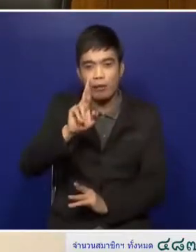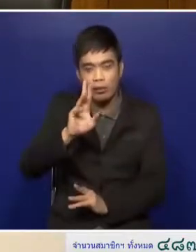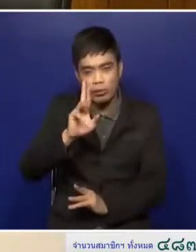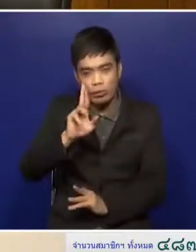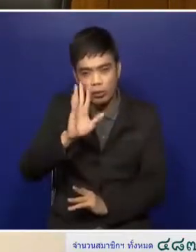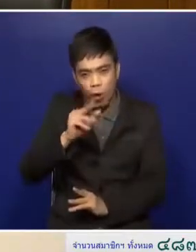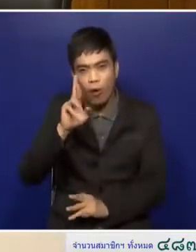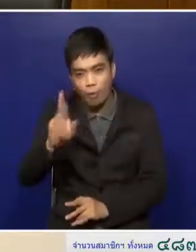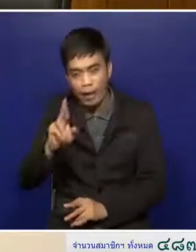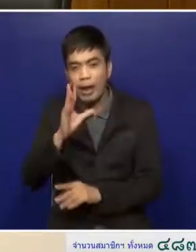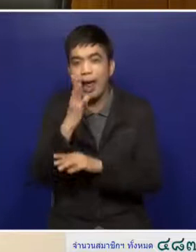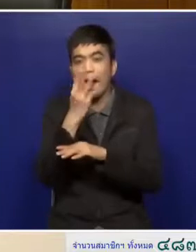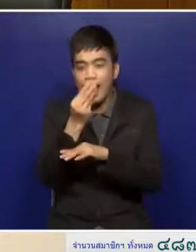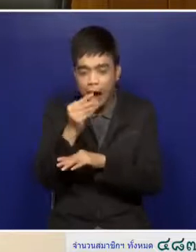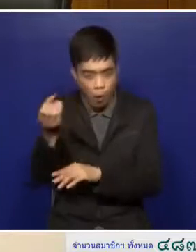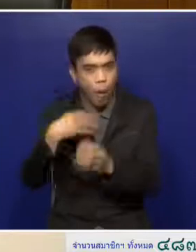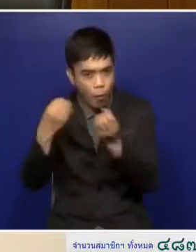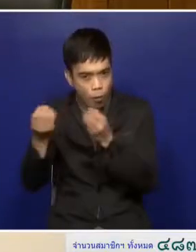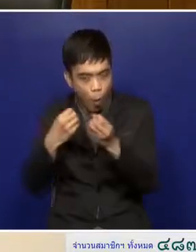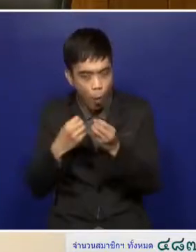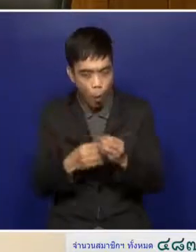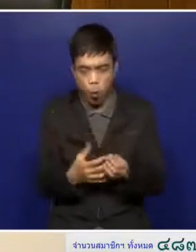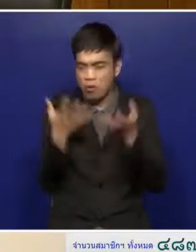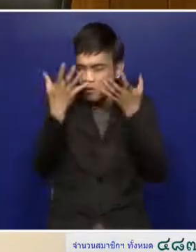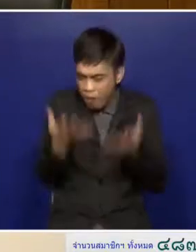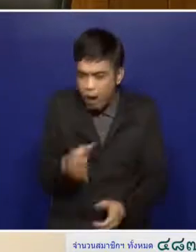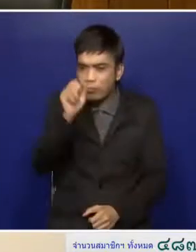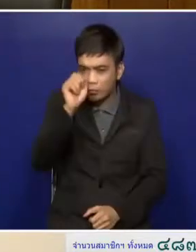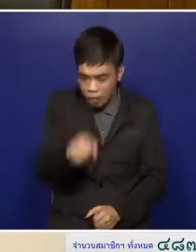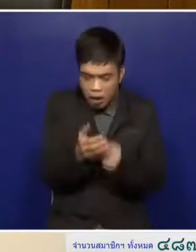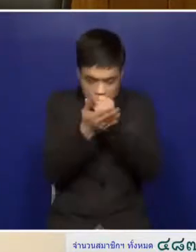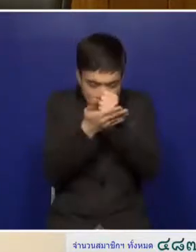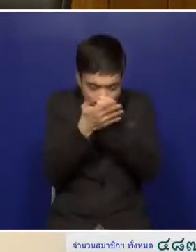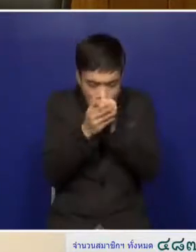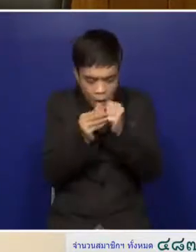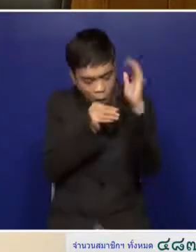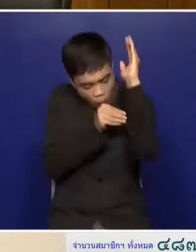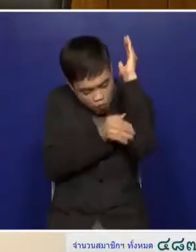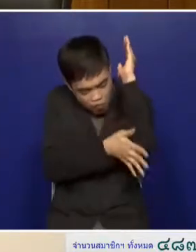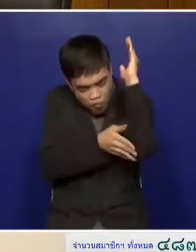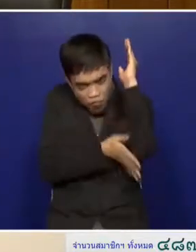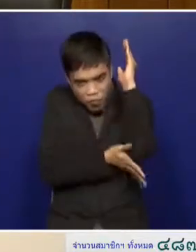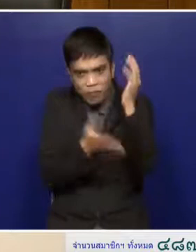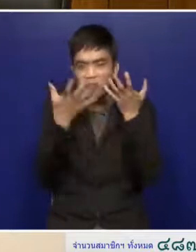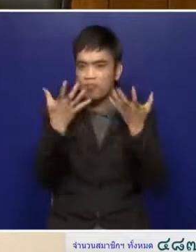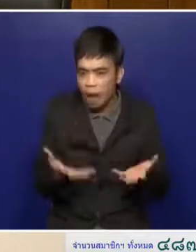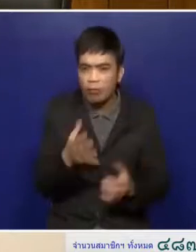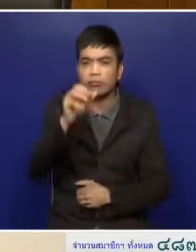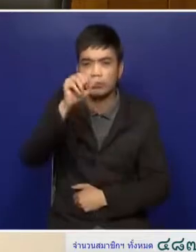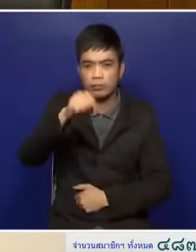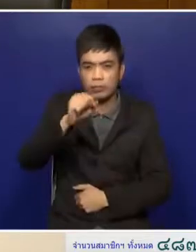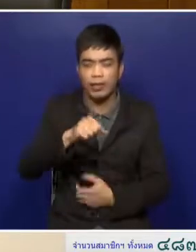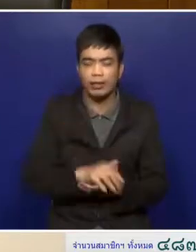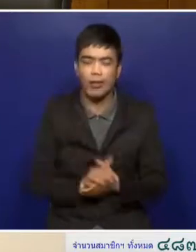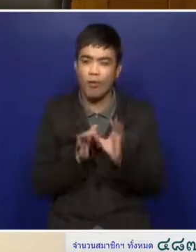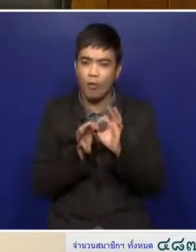ว่ามีการระบาดมากจริงๆซึ่งเป็นปัญหาที่น่าห่วงใยท่านก็ถามว่าถ้าหากว่าเ